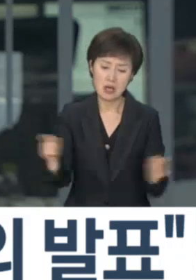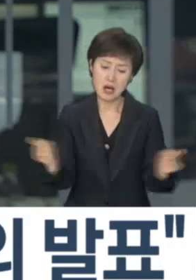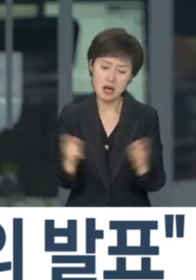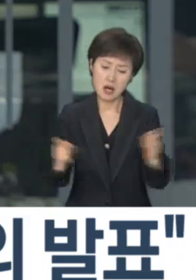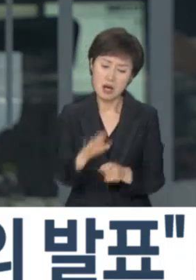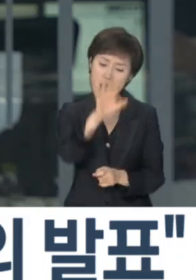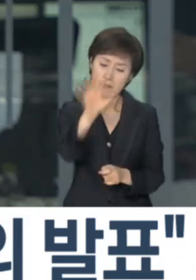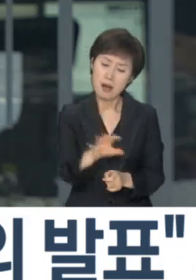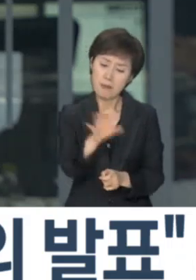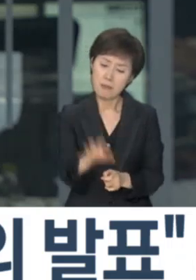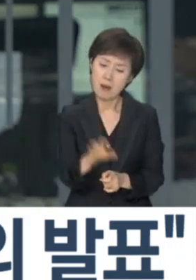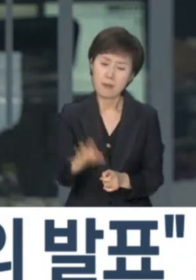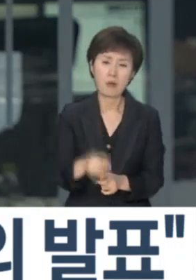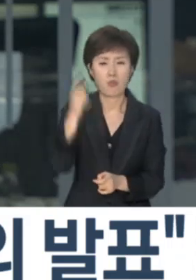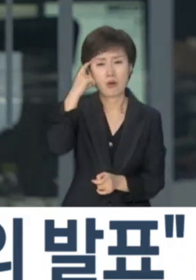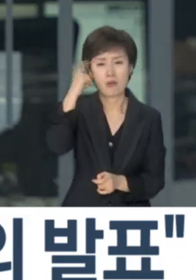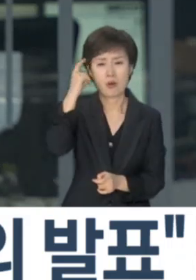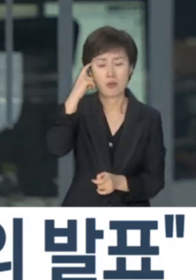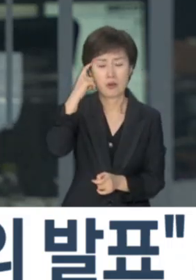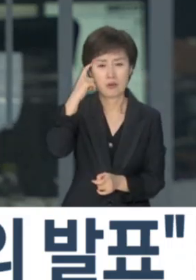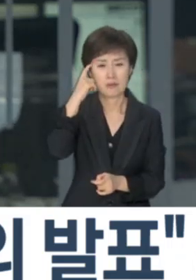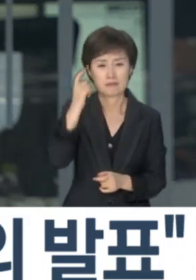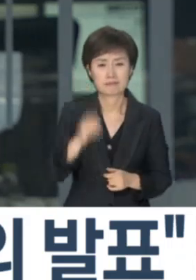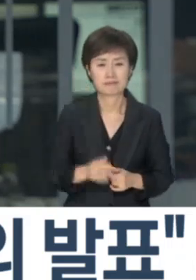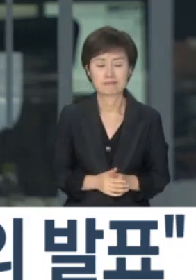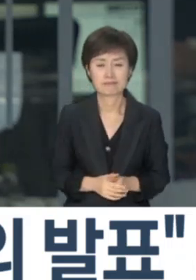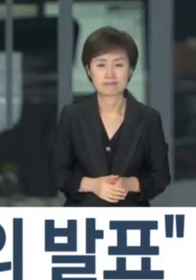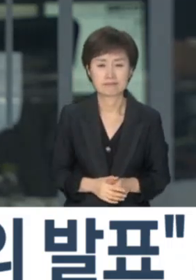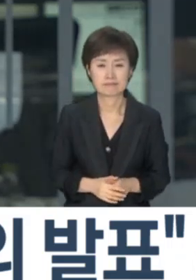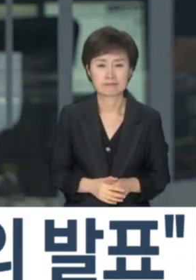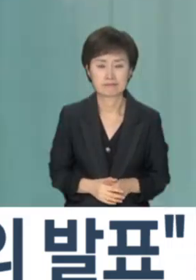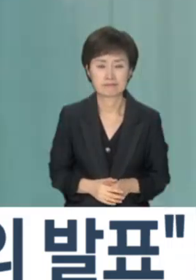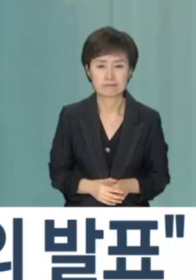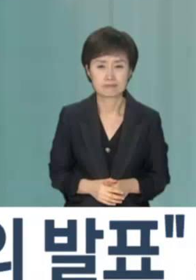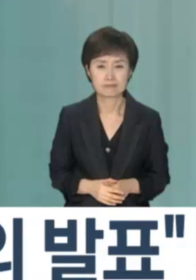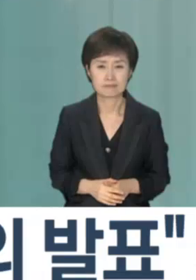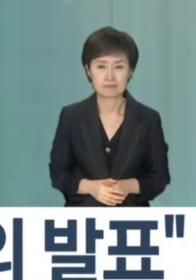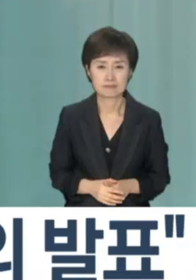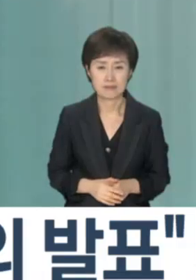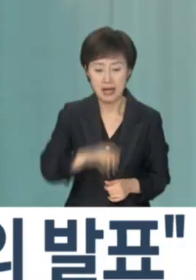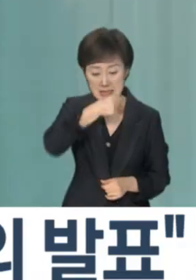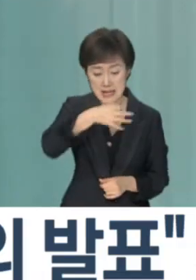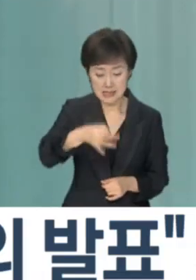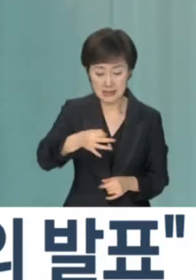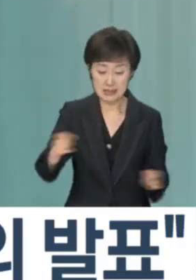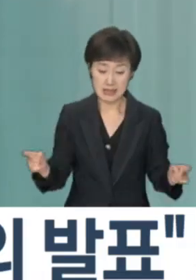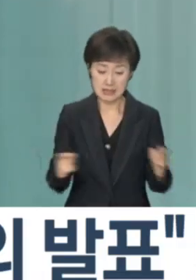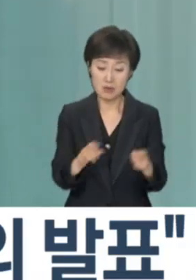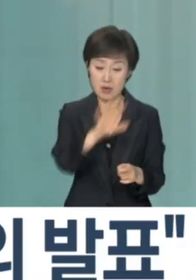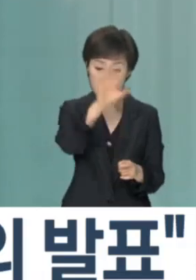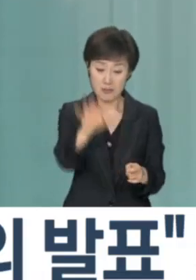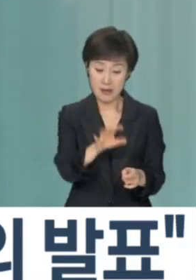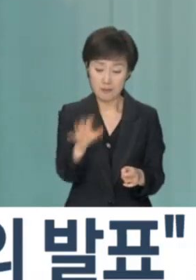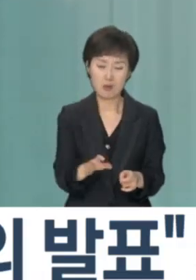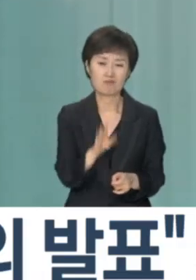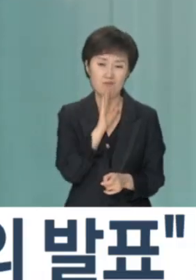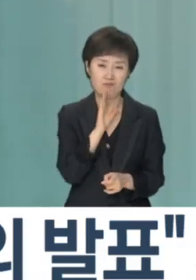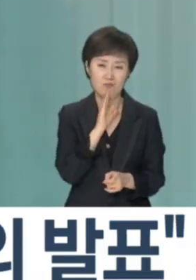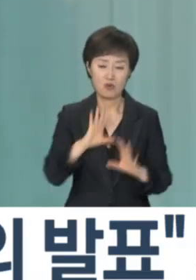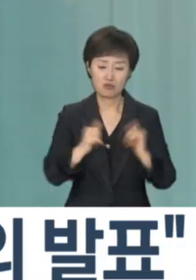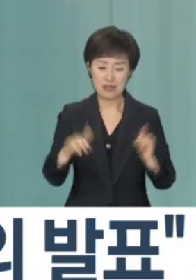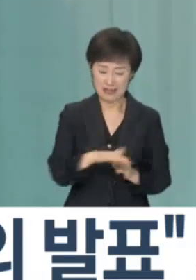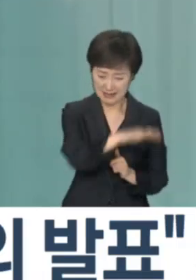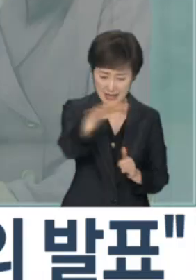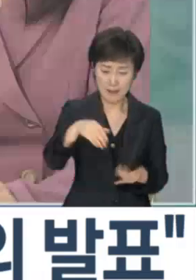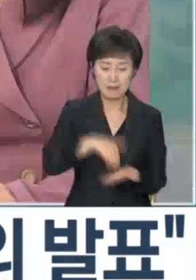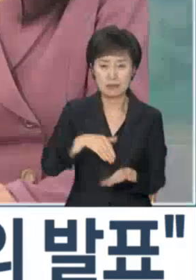걸까라고 봤을 때 여기에 대해서는 어떤 논의를 저희가 해볼 수 있을까요? 사실 반복되고 있다라는 지점에 대해서는 지금 국회에 계신 모든 분들이